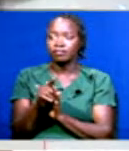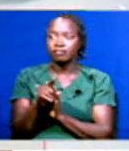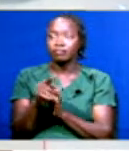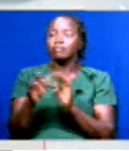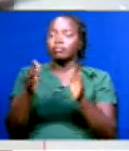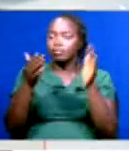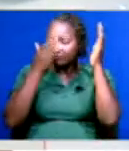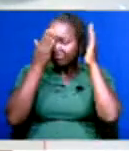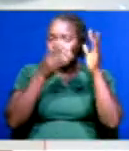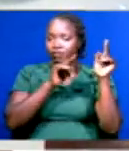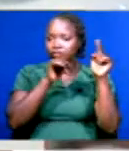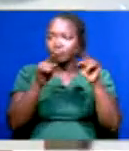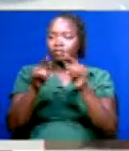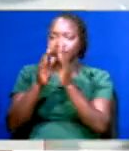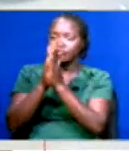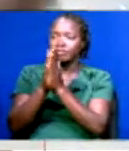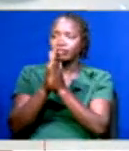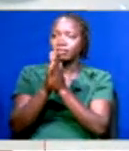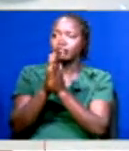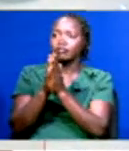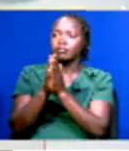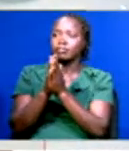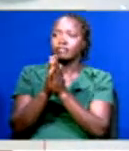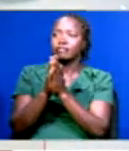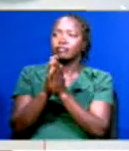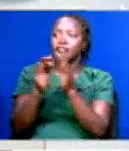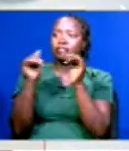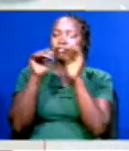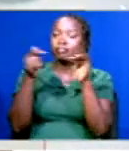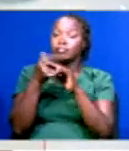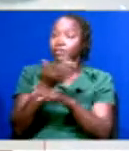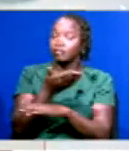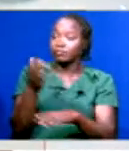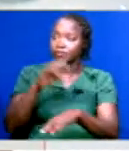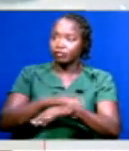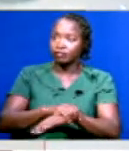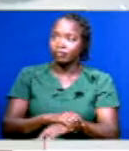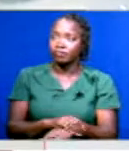wengine wakakuja wakaomba, ndio nikapata baraka kwa hiyo ofisi.